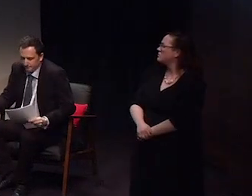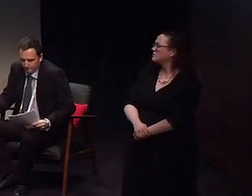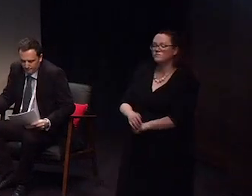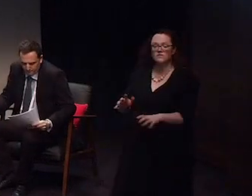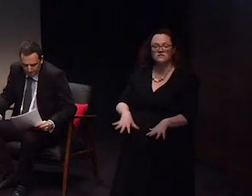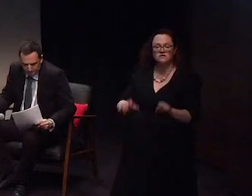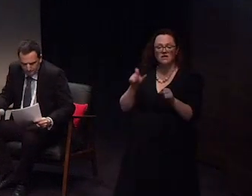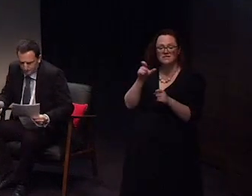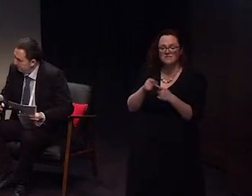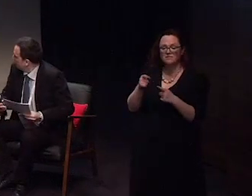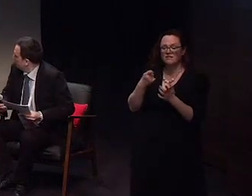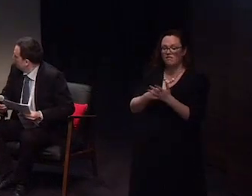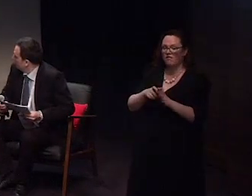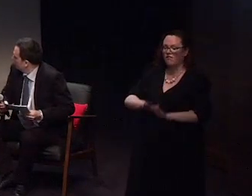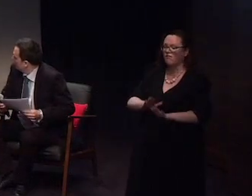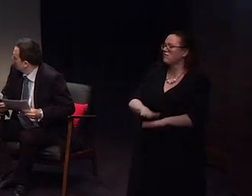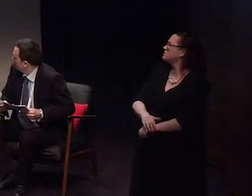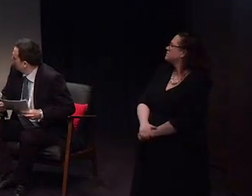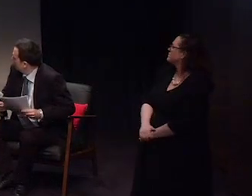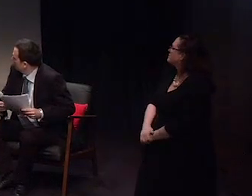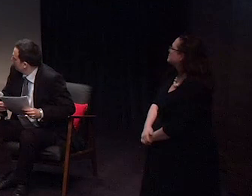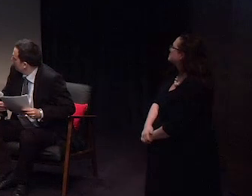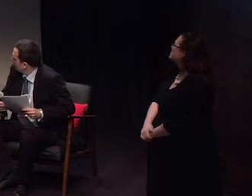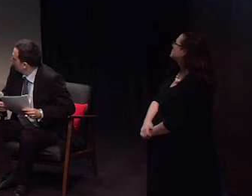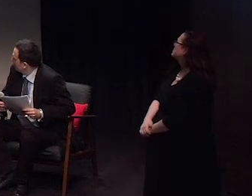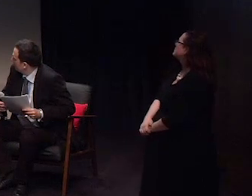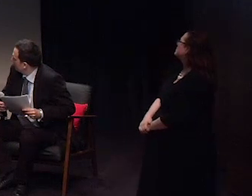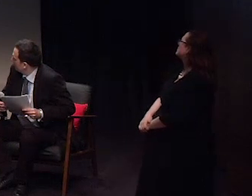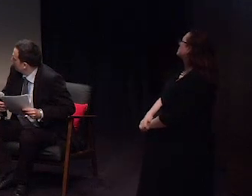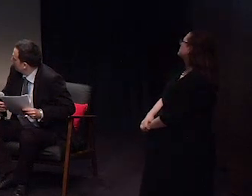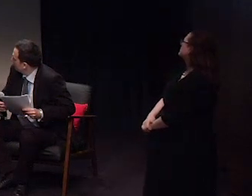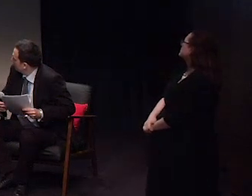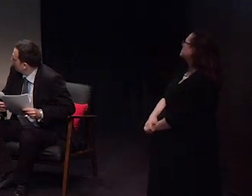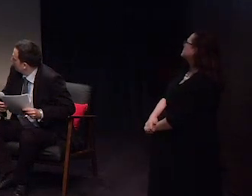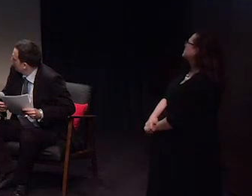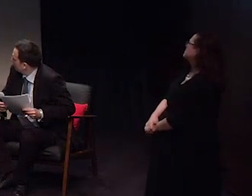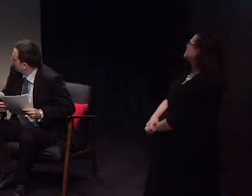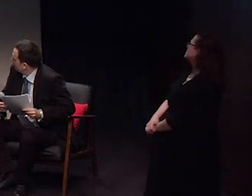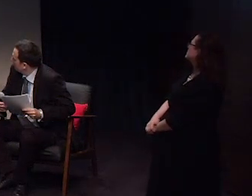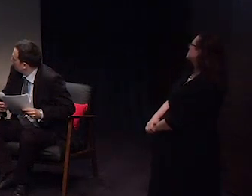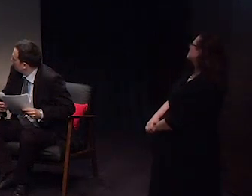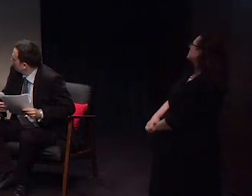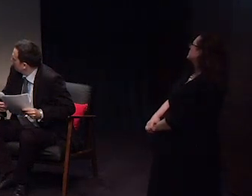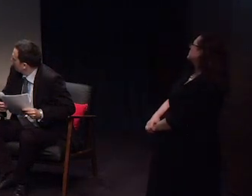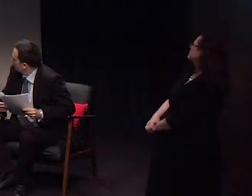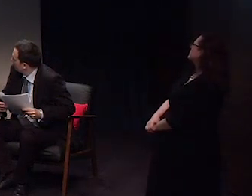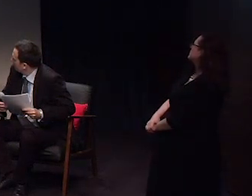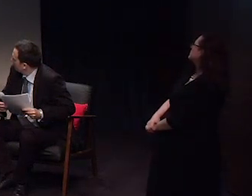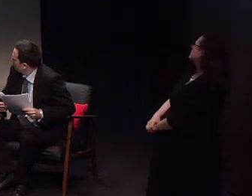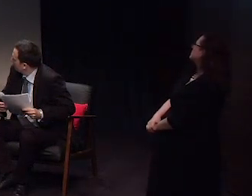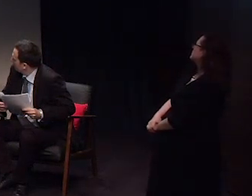of CPR. Alors, vous tendez vos bras entre les deux mains blancs, d'accord? Entre les deux pectoraux. Vous tendez vos bras et vous mettez vos